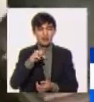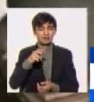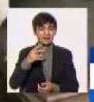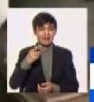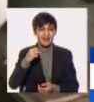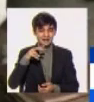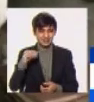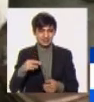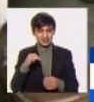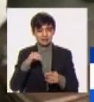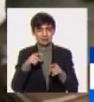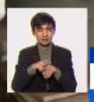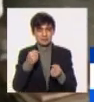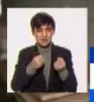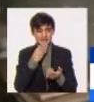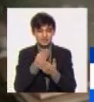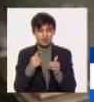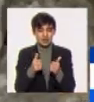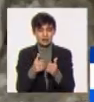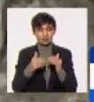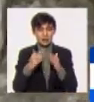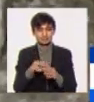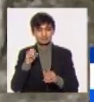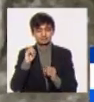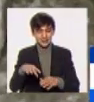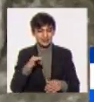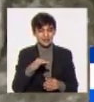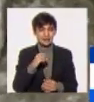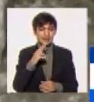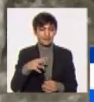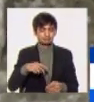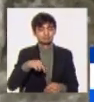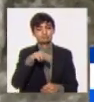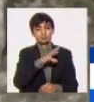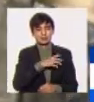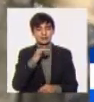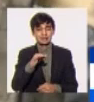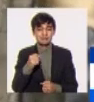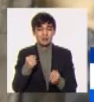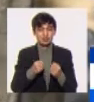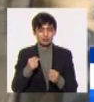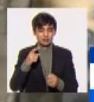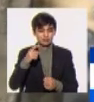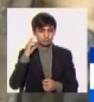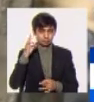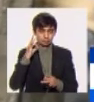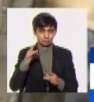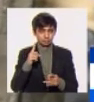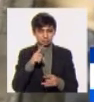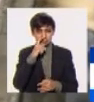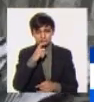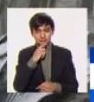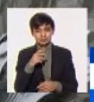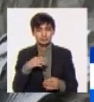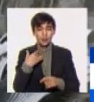те дауыл алдында көлігін үйдің іргесіне қойып, өзі пәтеріне көтеріледі. Сәлден соң көлігінің дабылы ойнап сала береді.